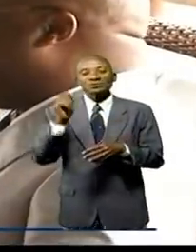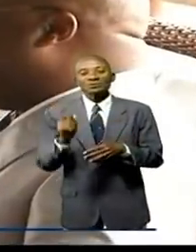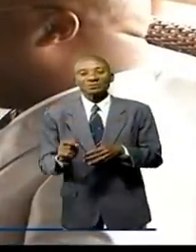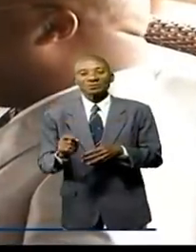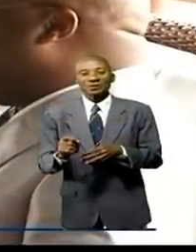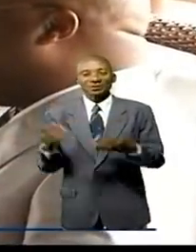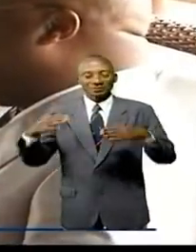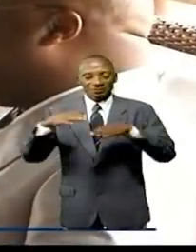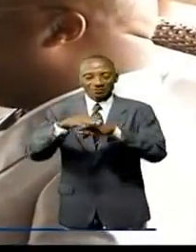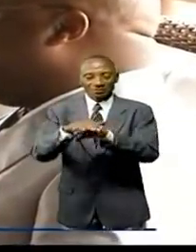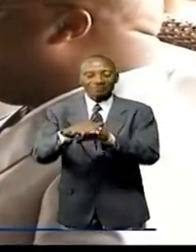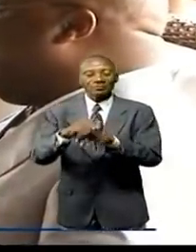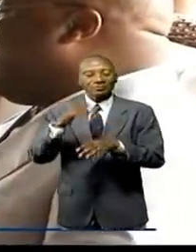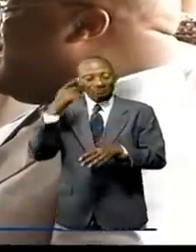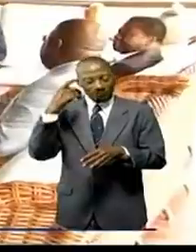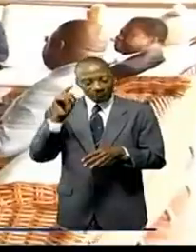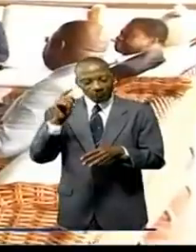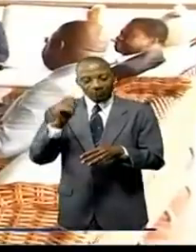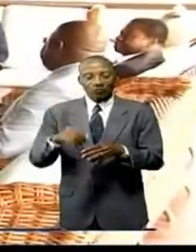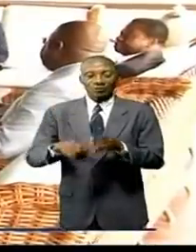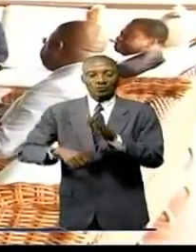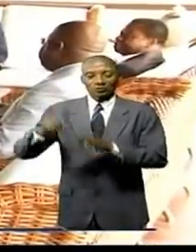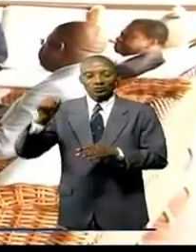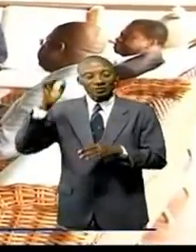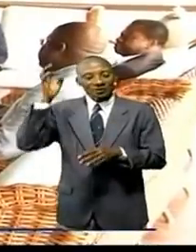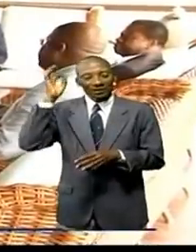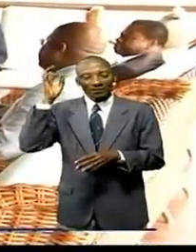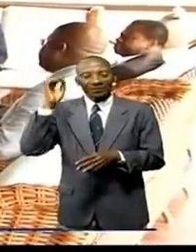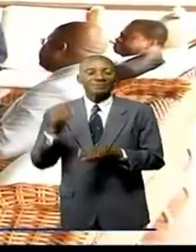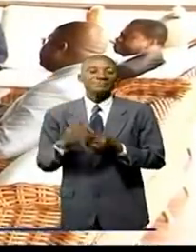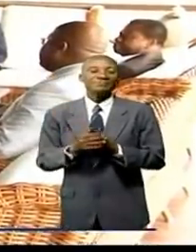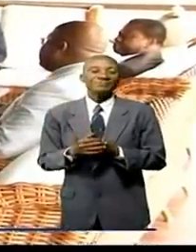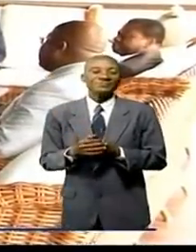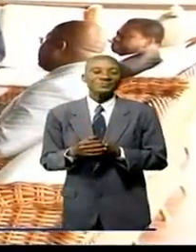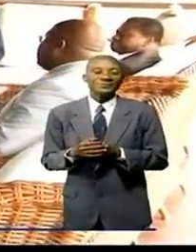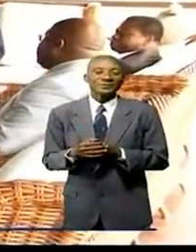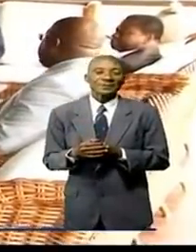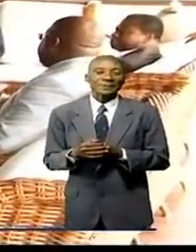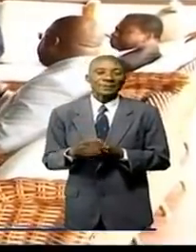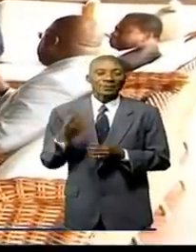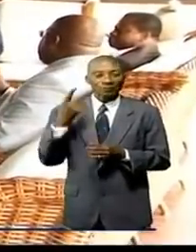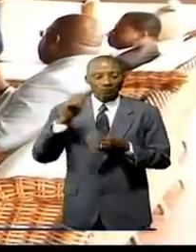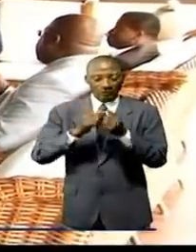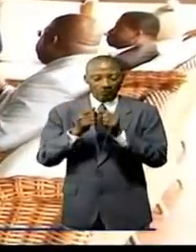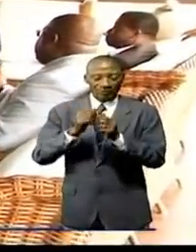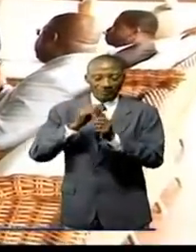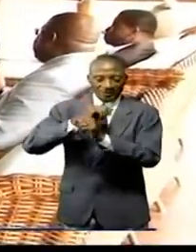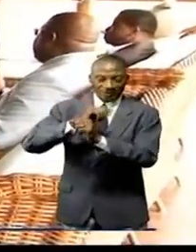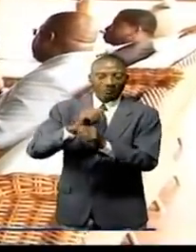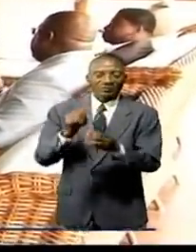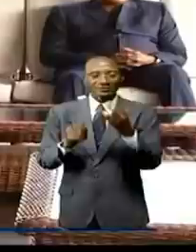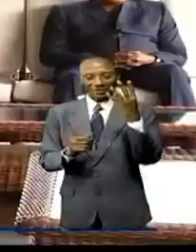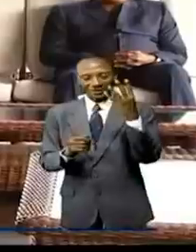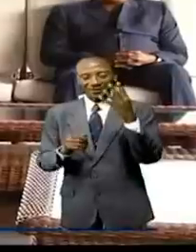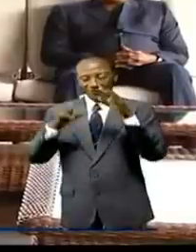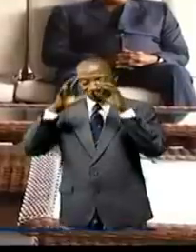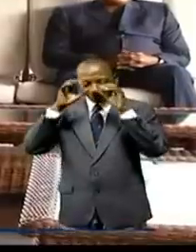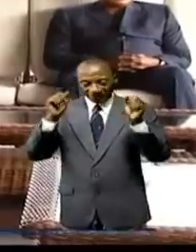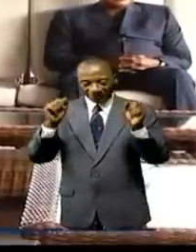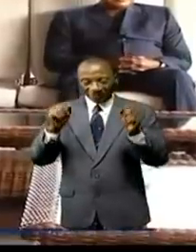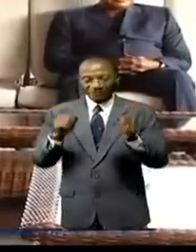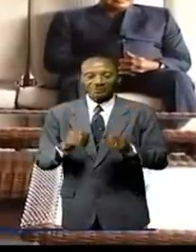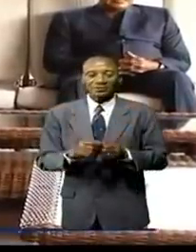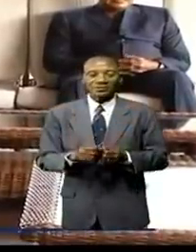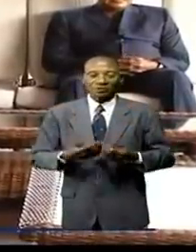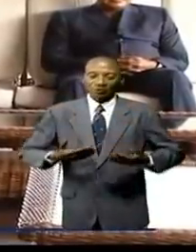engagées par ces deux pays. S'agissant toujours de la région des Grands Lacs, les quatre chefs d'État ont salué et encouragé